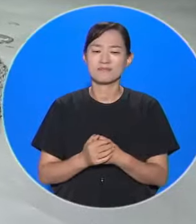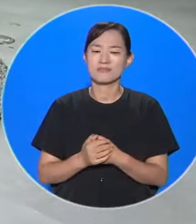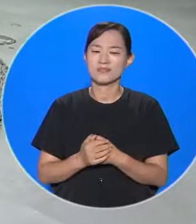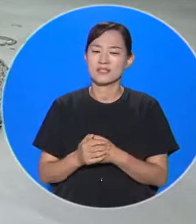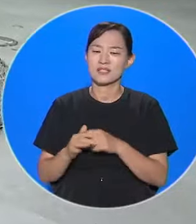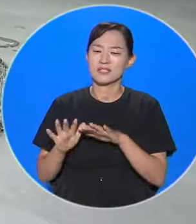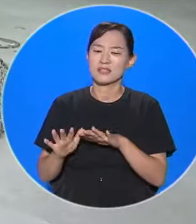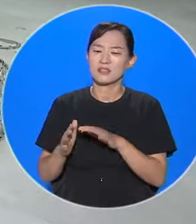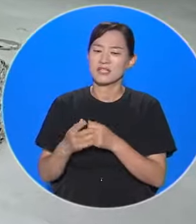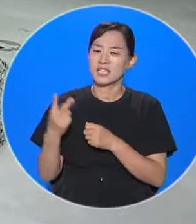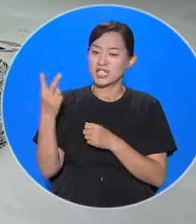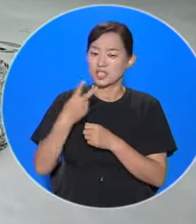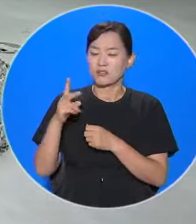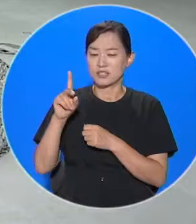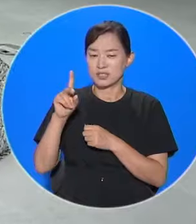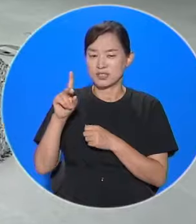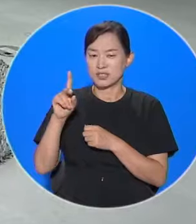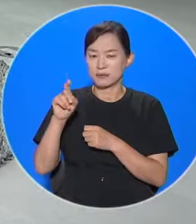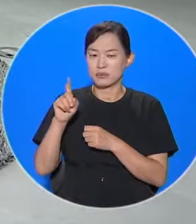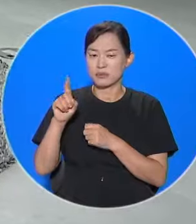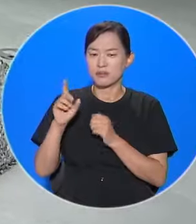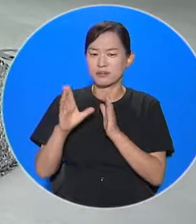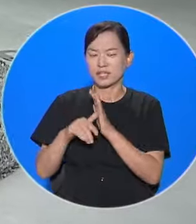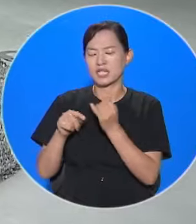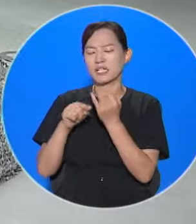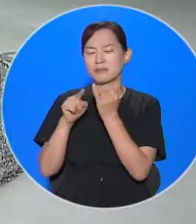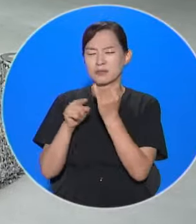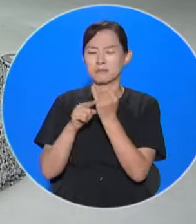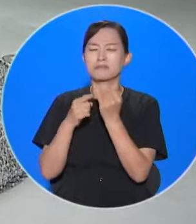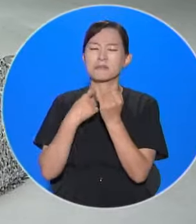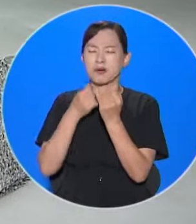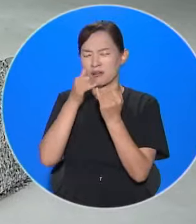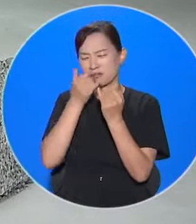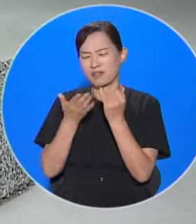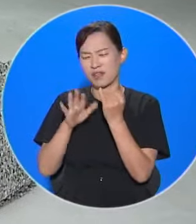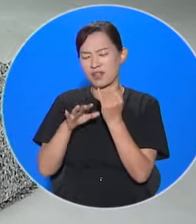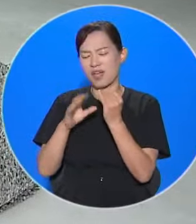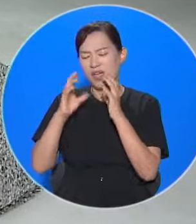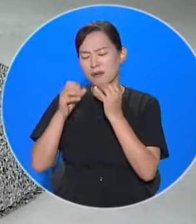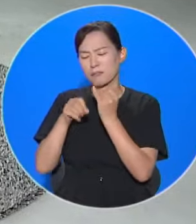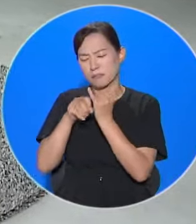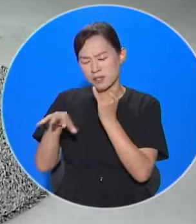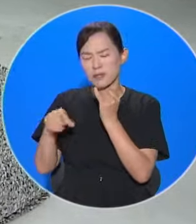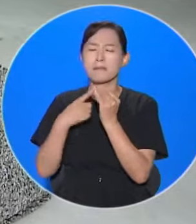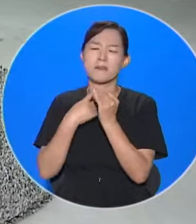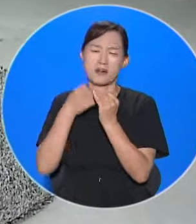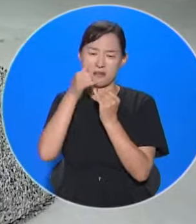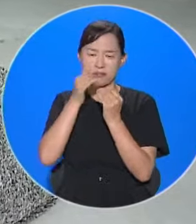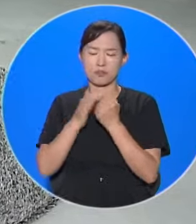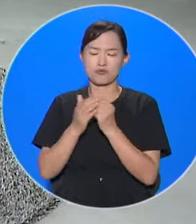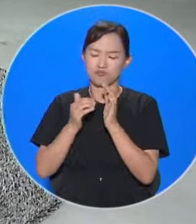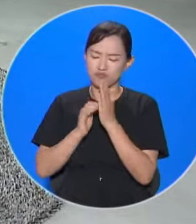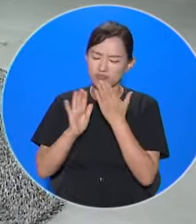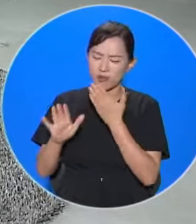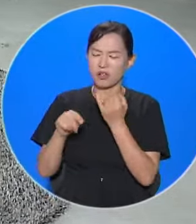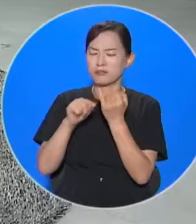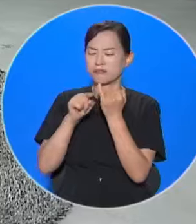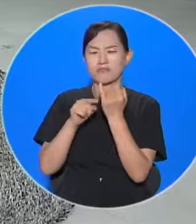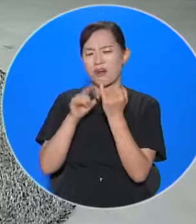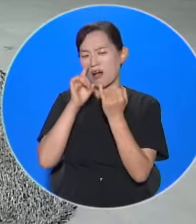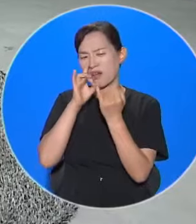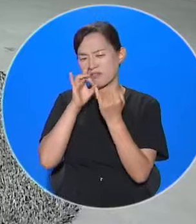일단 2011년도에 네. 당연히 임신이 됐는데 계기상이 한번 됐어요. 아유, 그러셨군요. 네, 그 이후에 이제 임신이 안